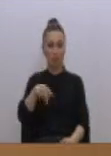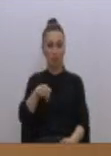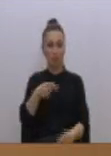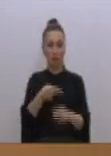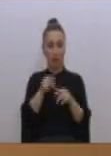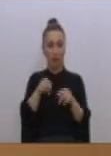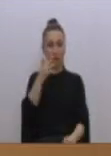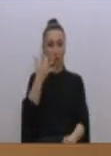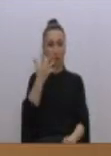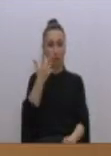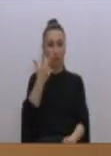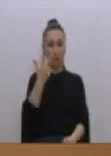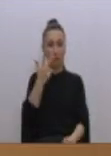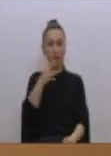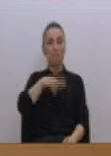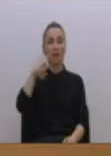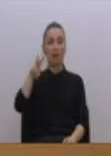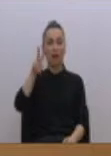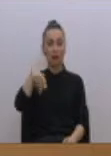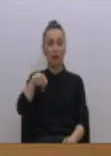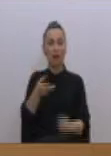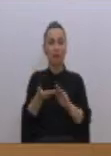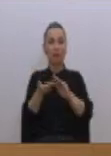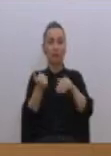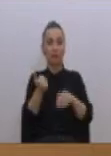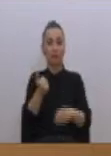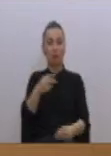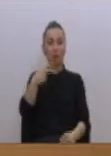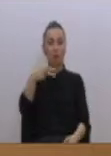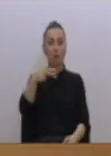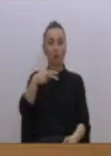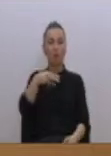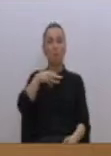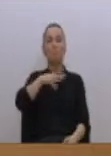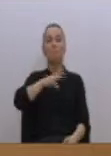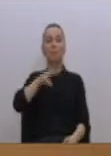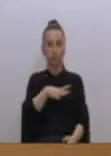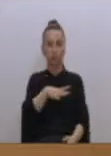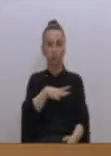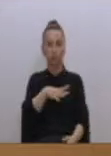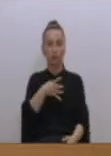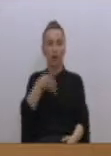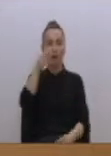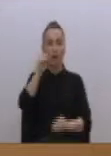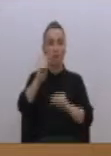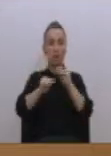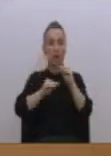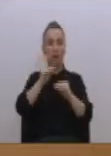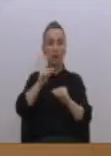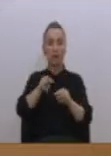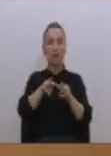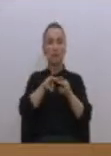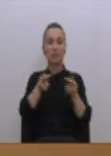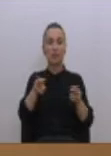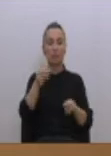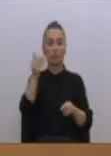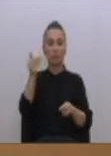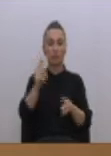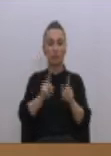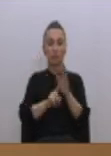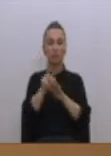ამ 153 მილიარდი ლარიდან 20 მილიარდი დაიხურის სამინისტროს მიერ